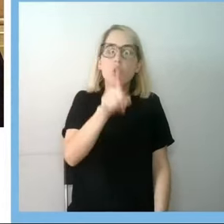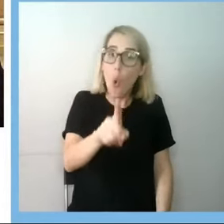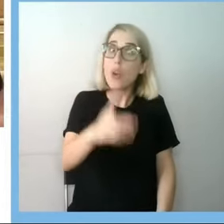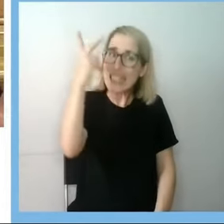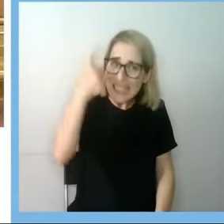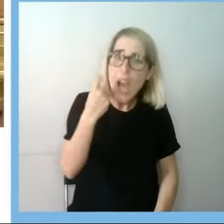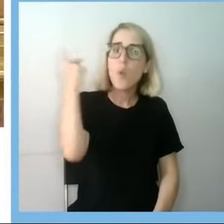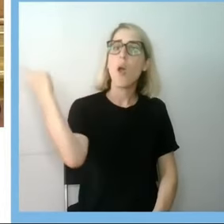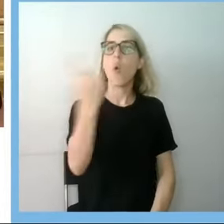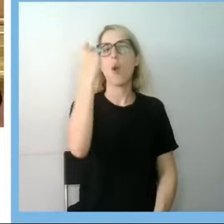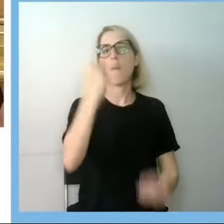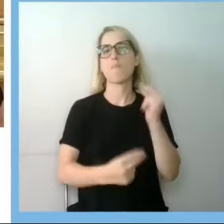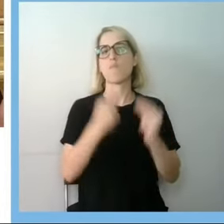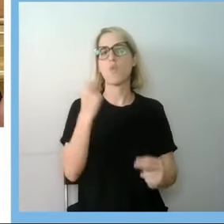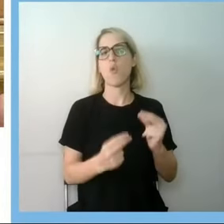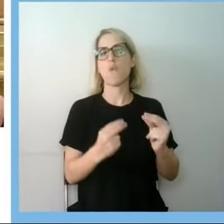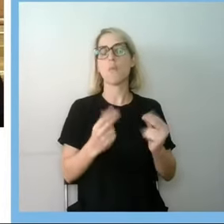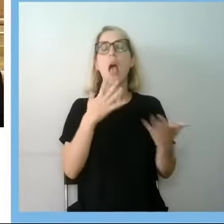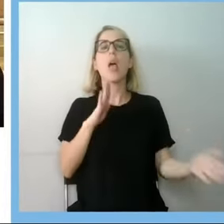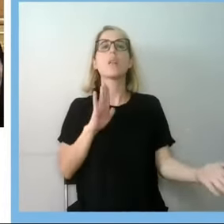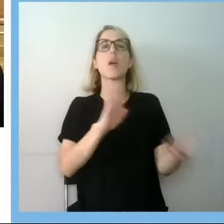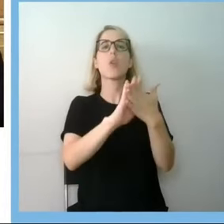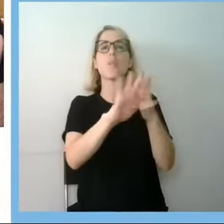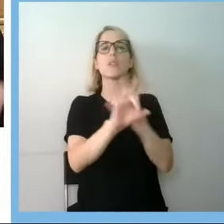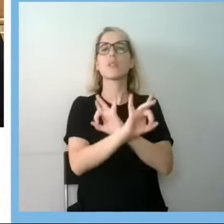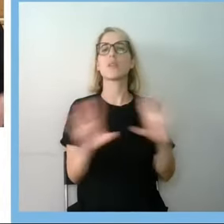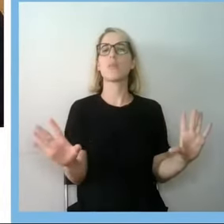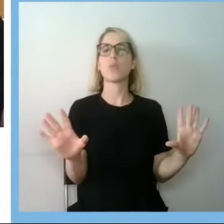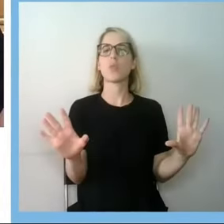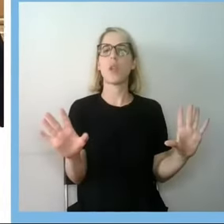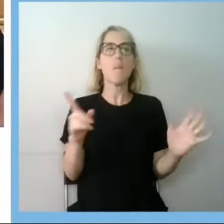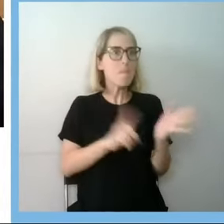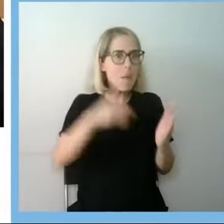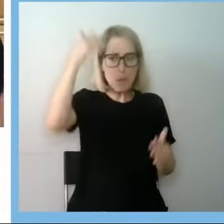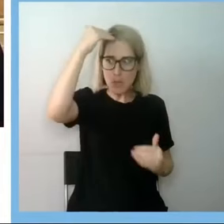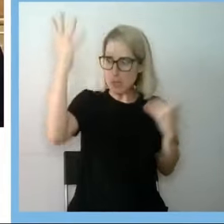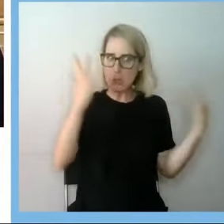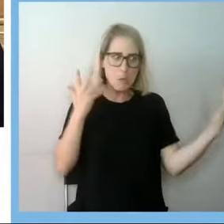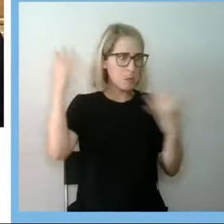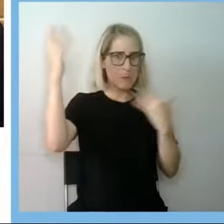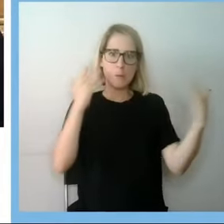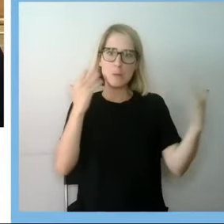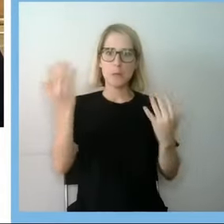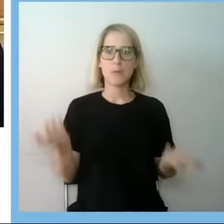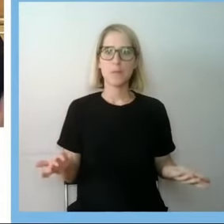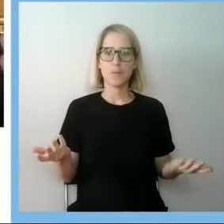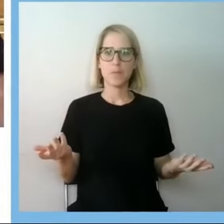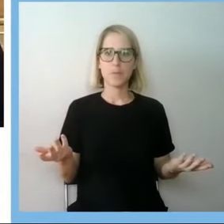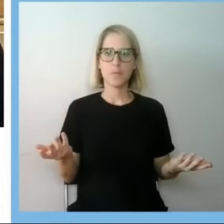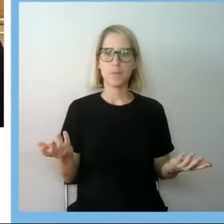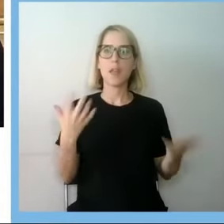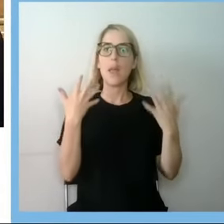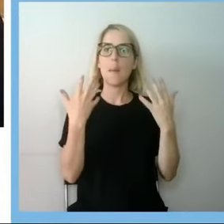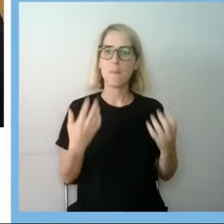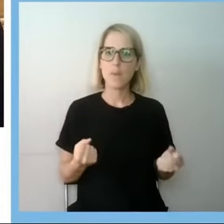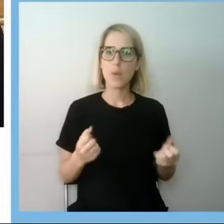και να μην προβληματίζει. Λοιπόν, η αγωγή ομβρίων που έχει η Αθήνα εκεί που τους έχει, γιατί υπάρχουν ολόκληρες